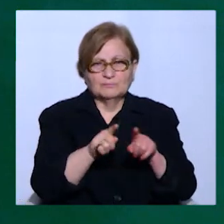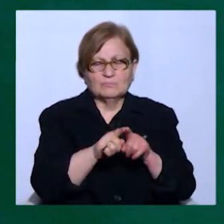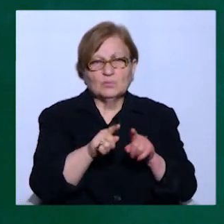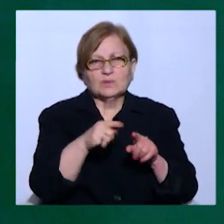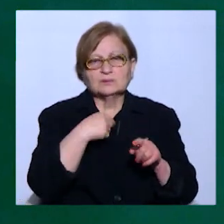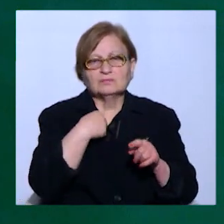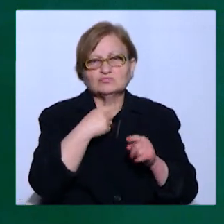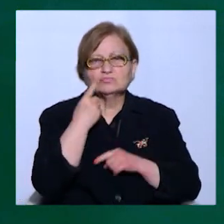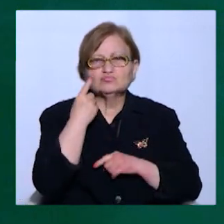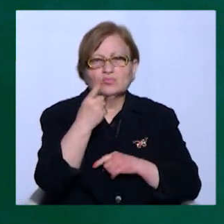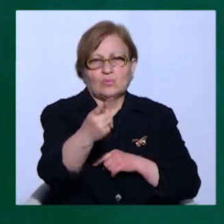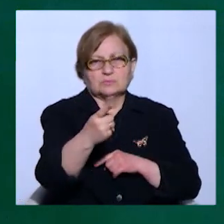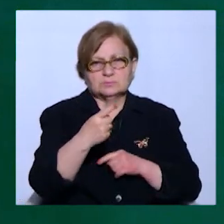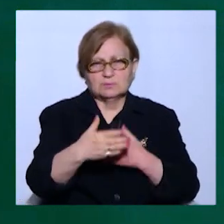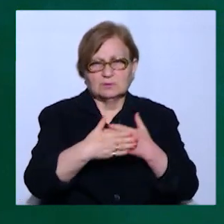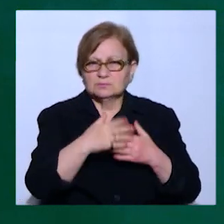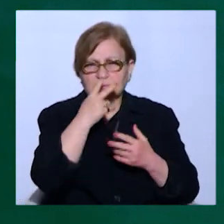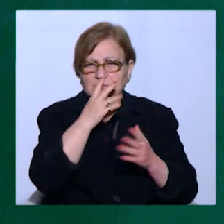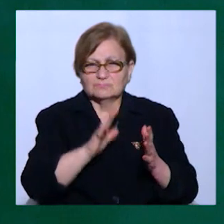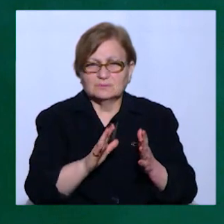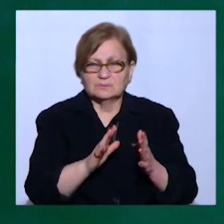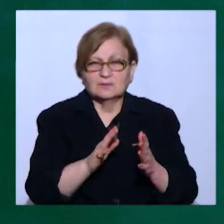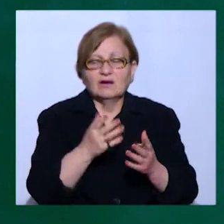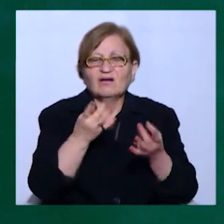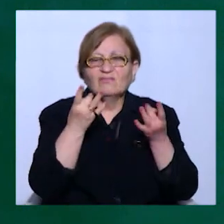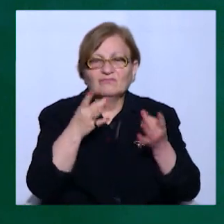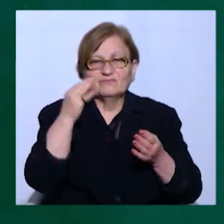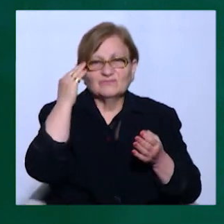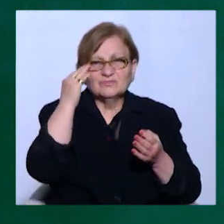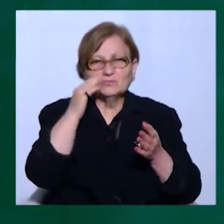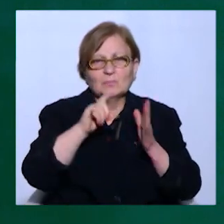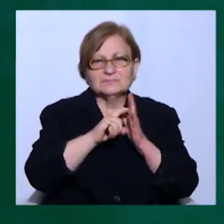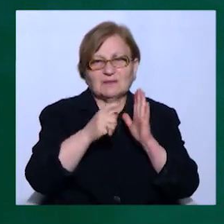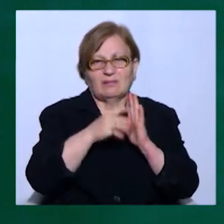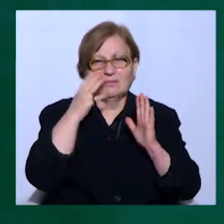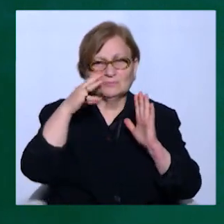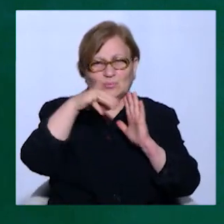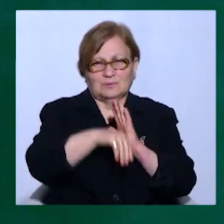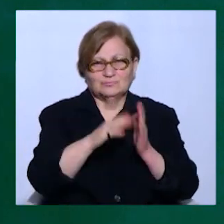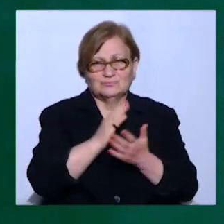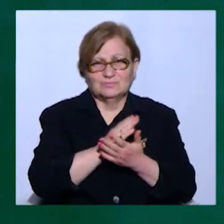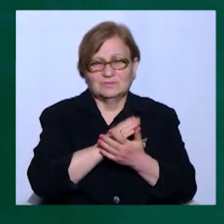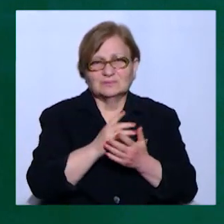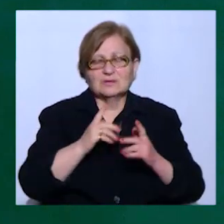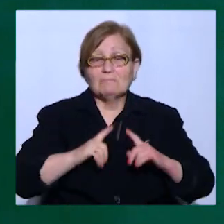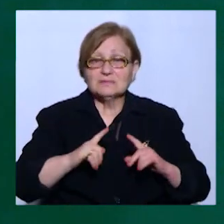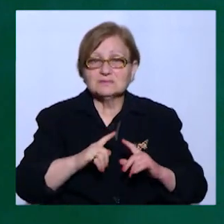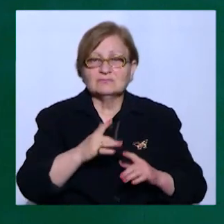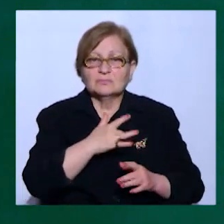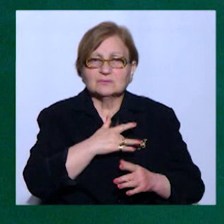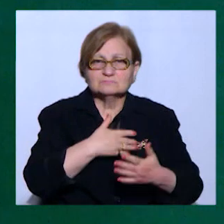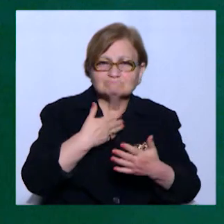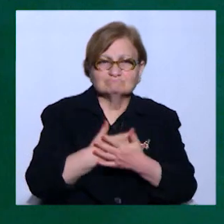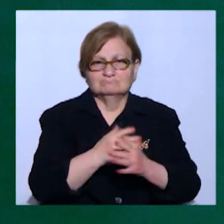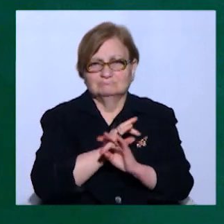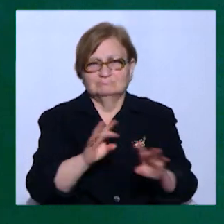დისტანციური ურთიერთობისა რაღაც თავიგზნოთ თითქოს საკლასო ოთახში, თითქოს თქვენ მასწავლებელთან, რომელსაც სურს რომ გაგაგებინოთ ის,